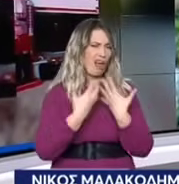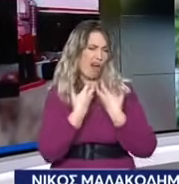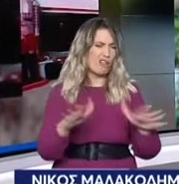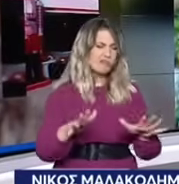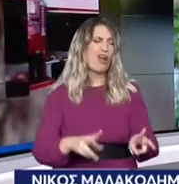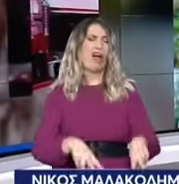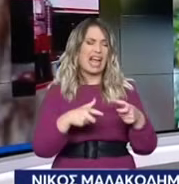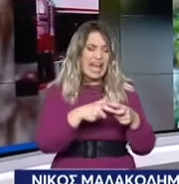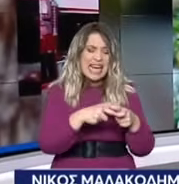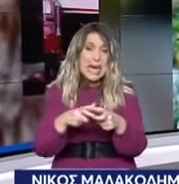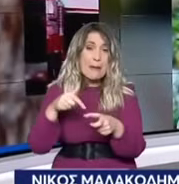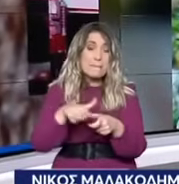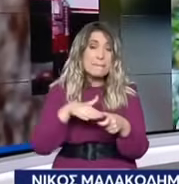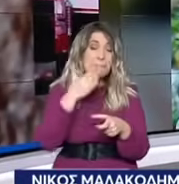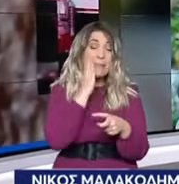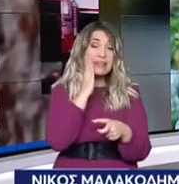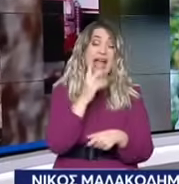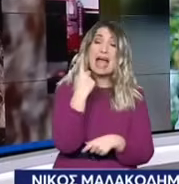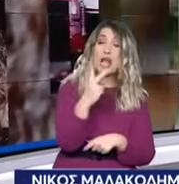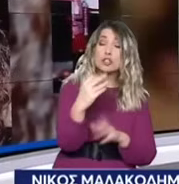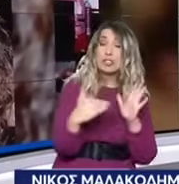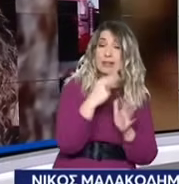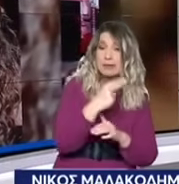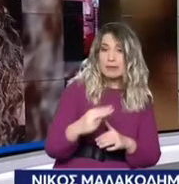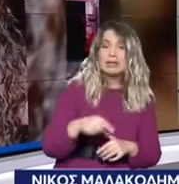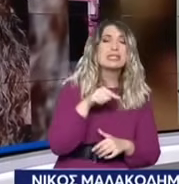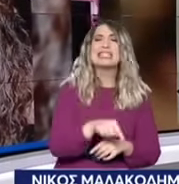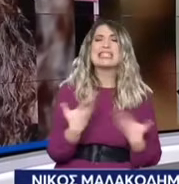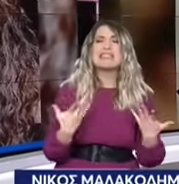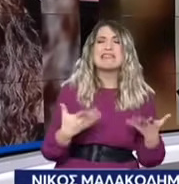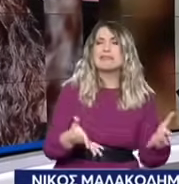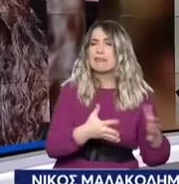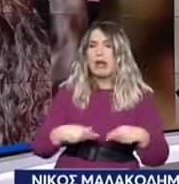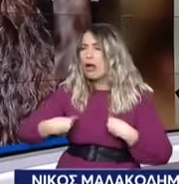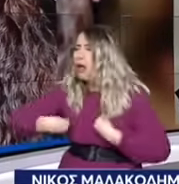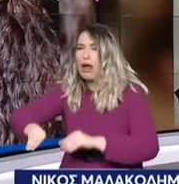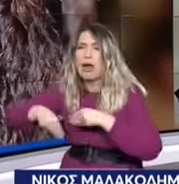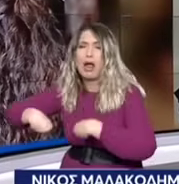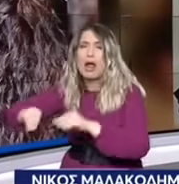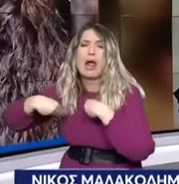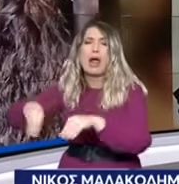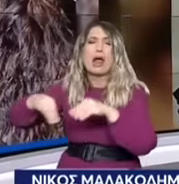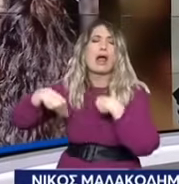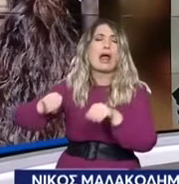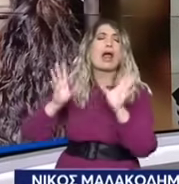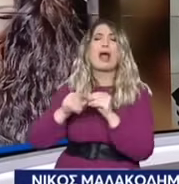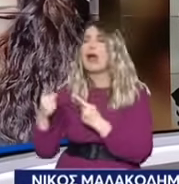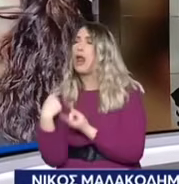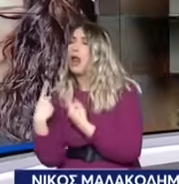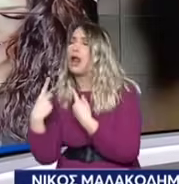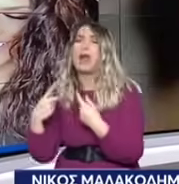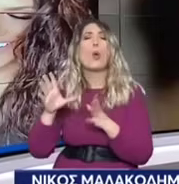Μας πήραν κρέμες αξίας 120.000. Οι κρέμες βρέθηκαν. Ήταν σπήρα η οποία λιμένονταν επιχειρήσεις καλλιτικών και